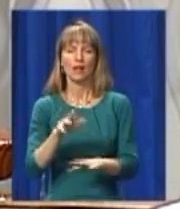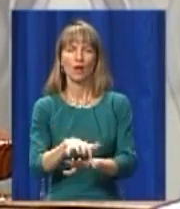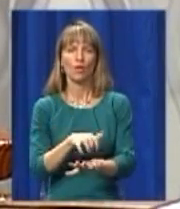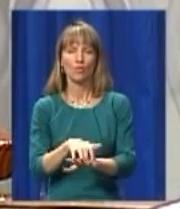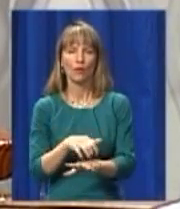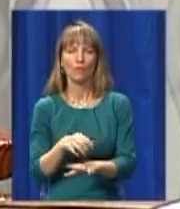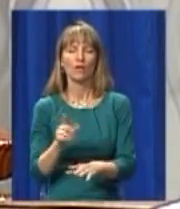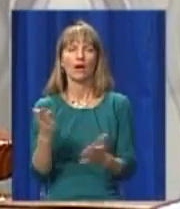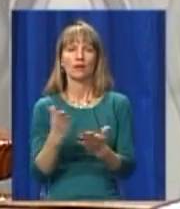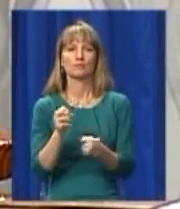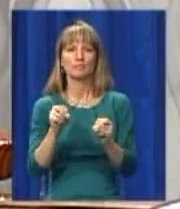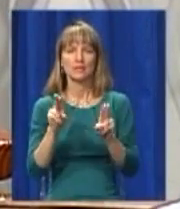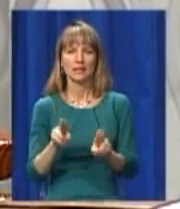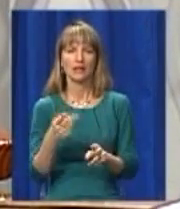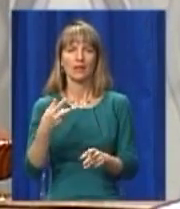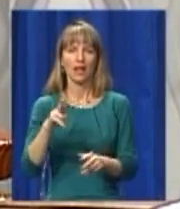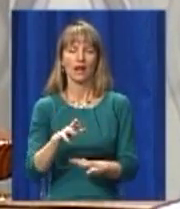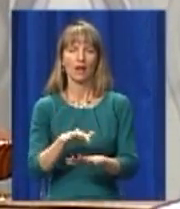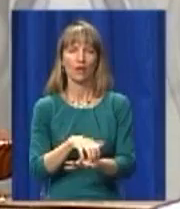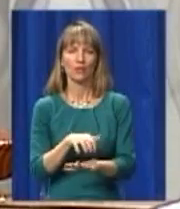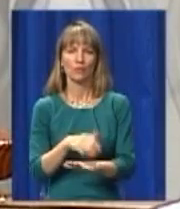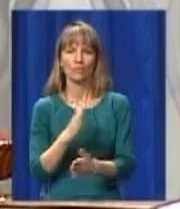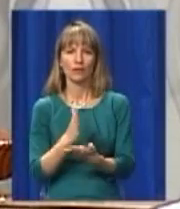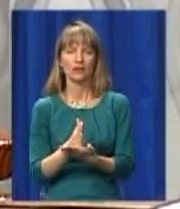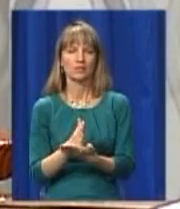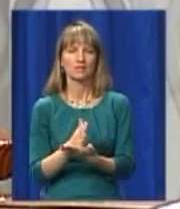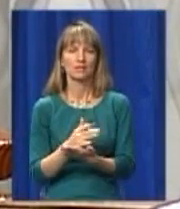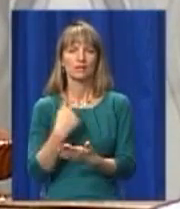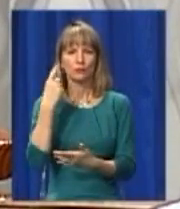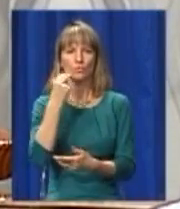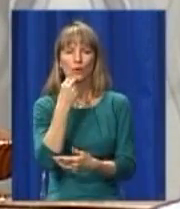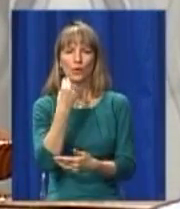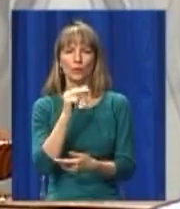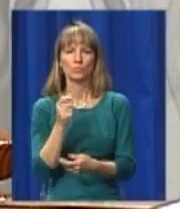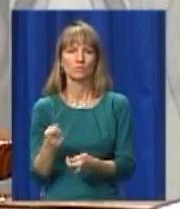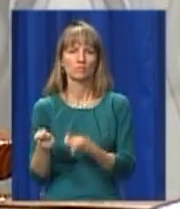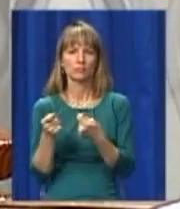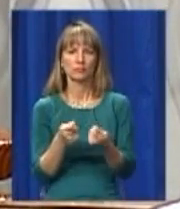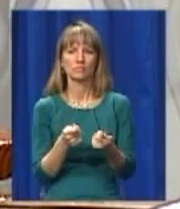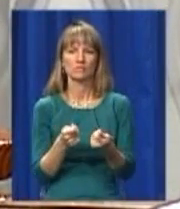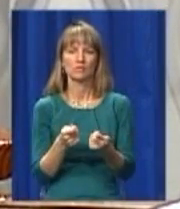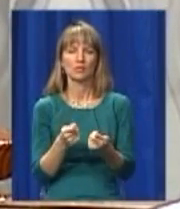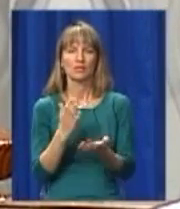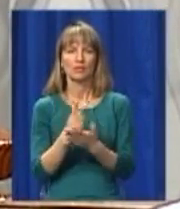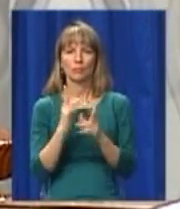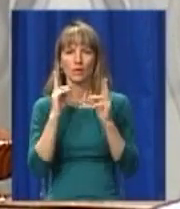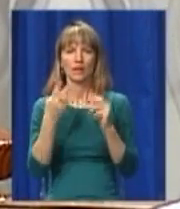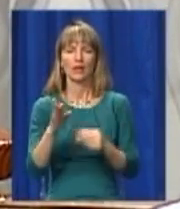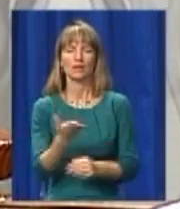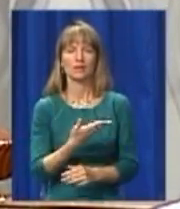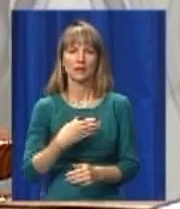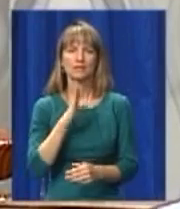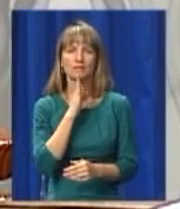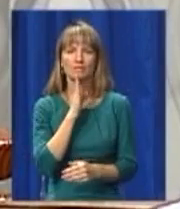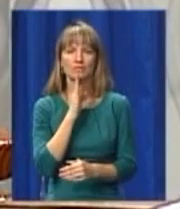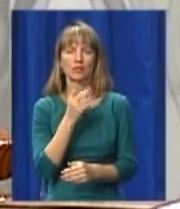для животных, мыть. И вообще лучше, я так думаю, отнести его вообще этому, знаете, как это, есть парикмахерские для нас,